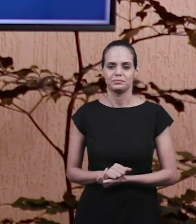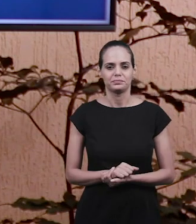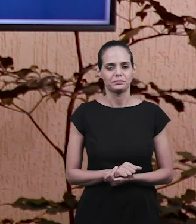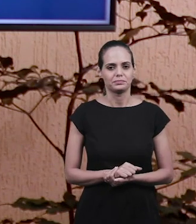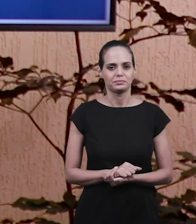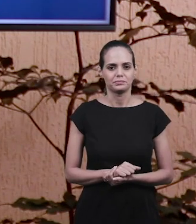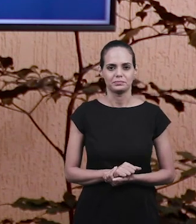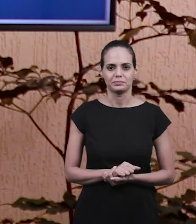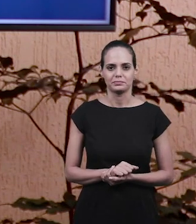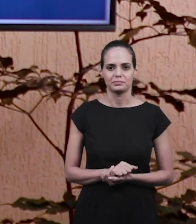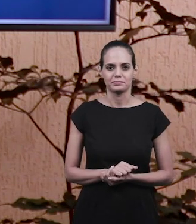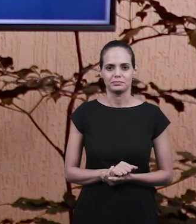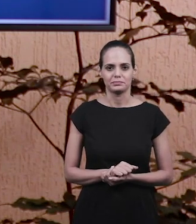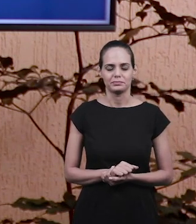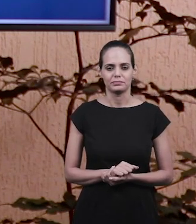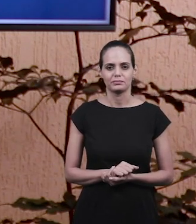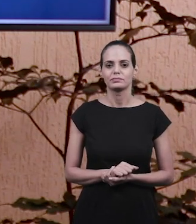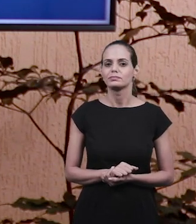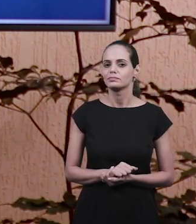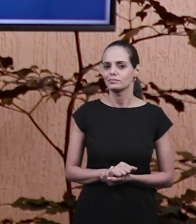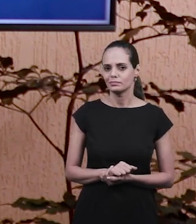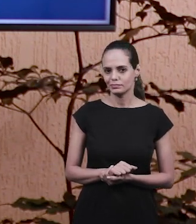email ici,